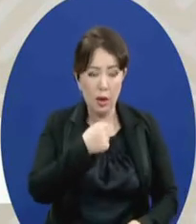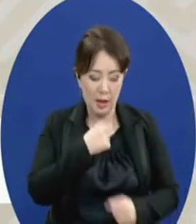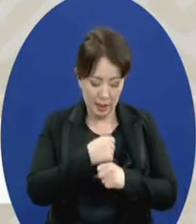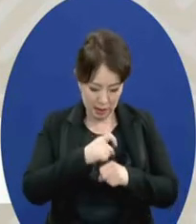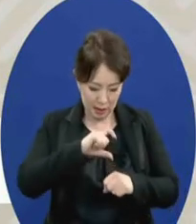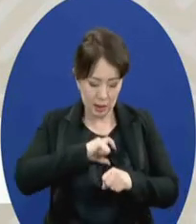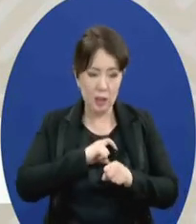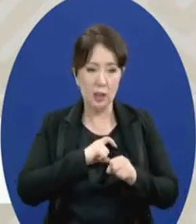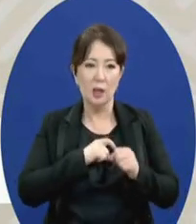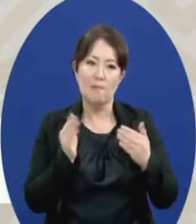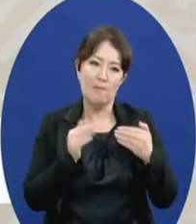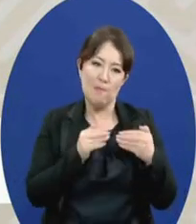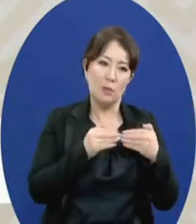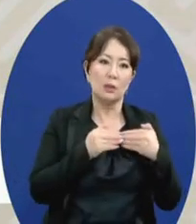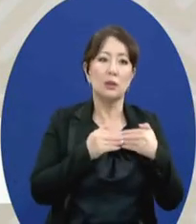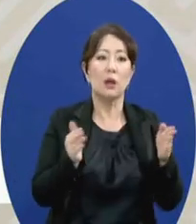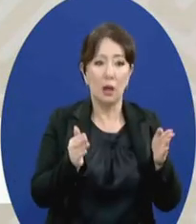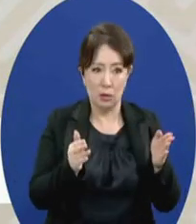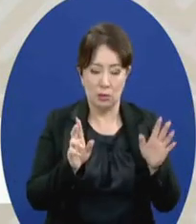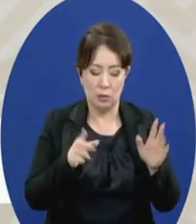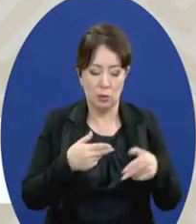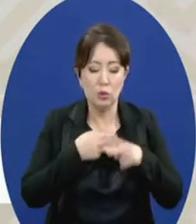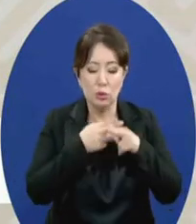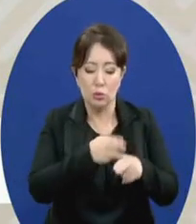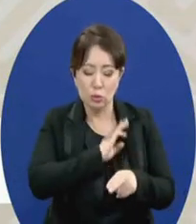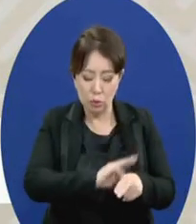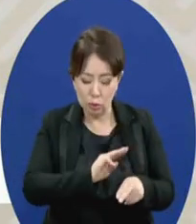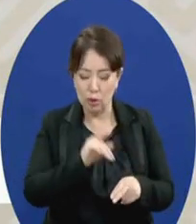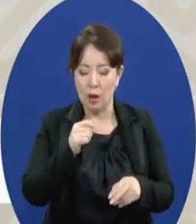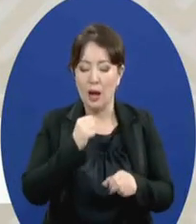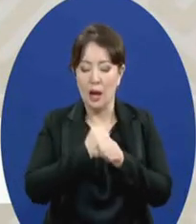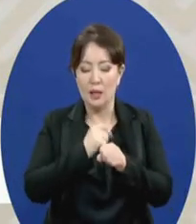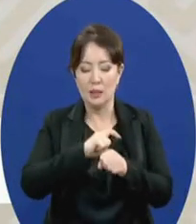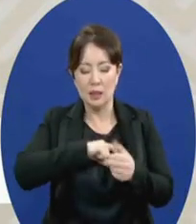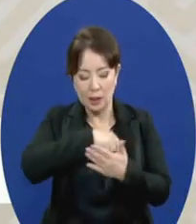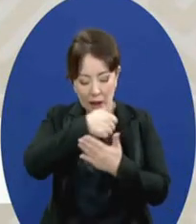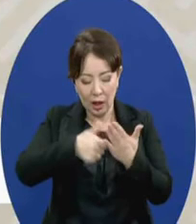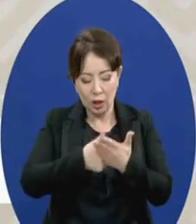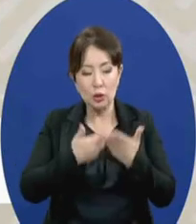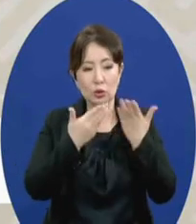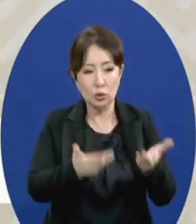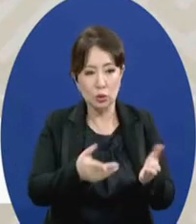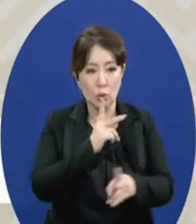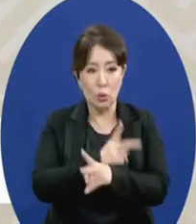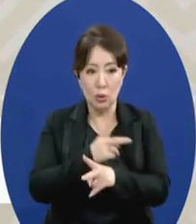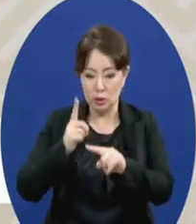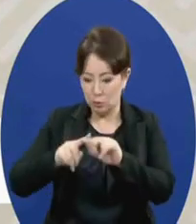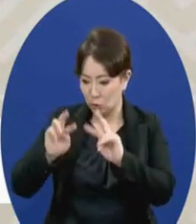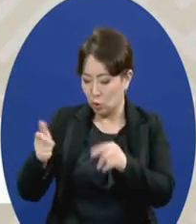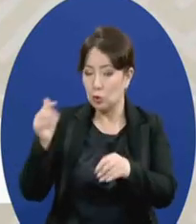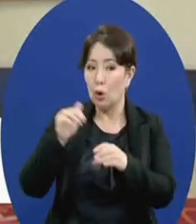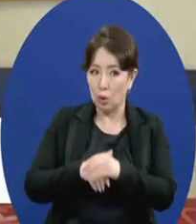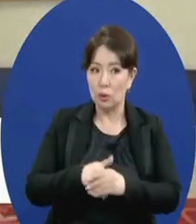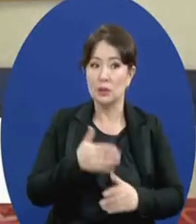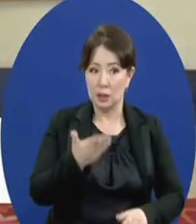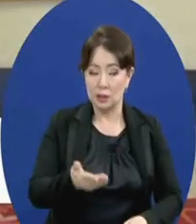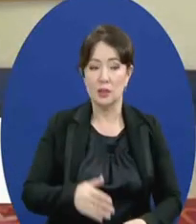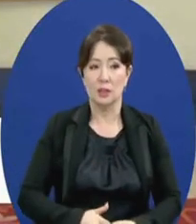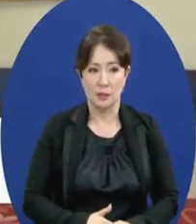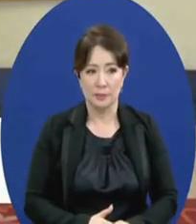ажиллах эрхийг бид нээлттэй болгохын тулд ажиллах эрхийг хангаж өгөхын тулд энэ хуулинд нэмэлт өөрчлөлтийг оруулж байгаа гэх